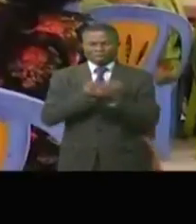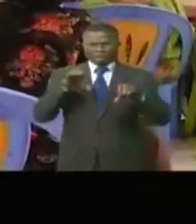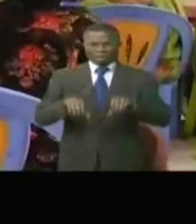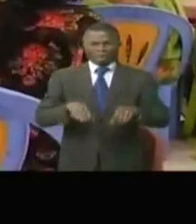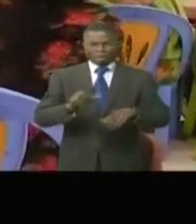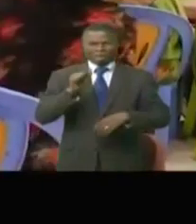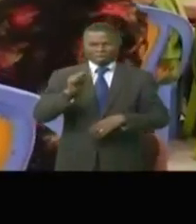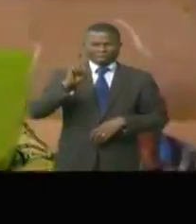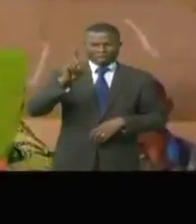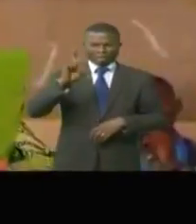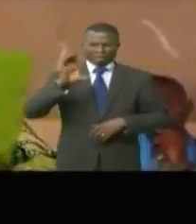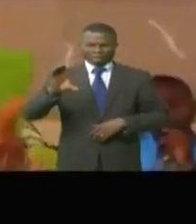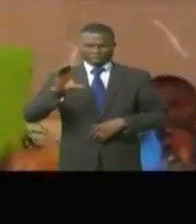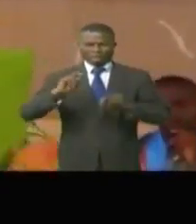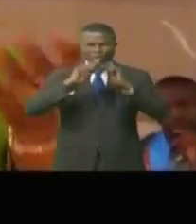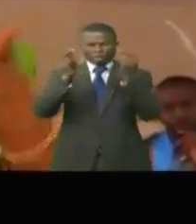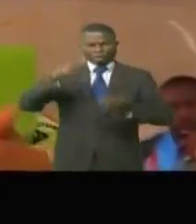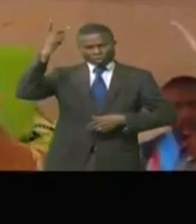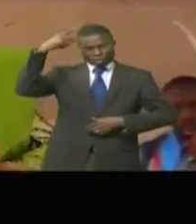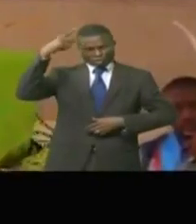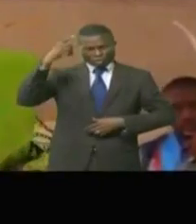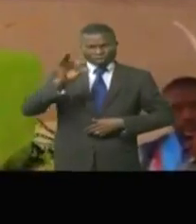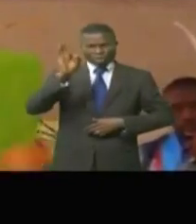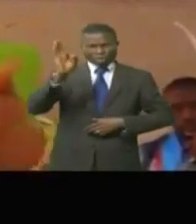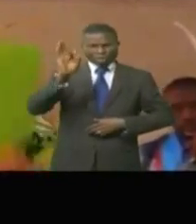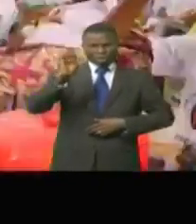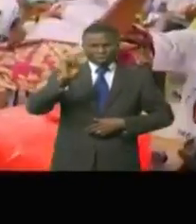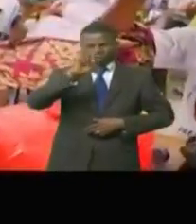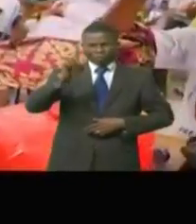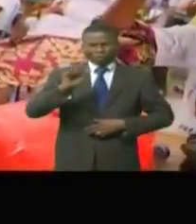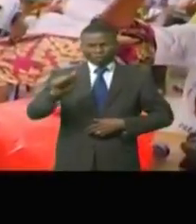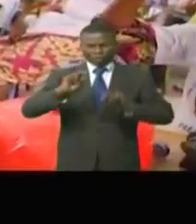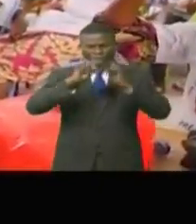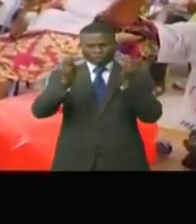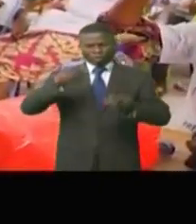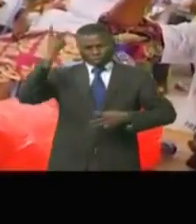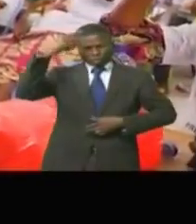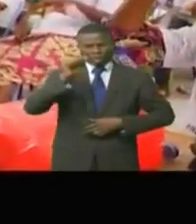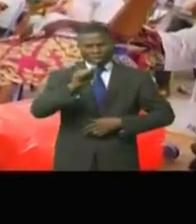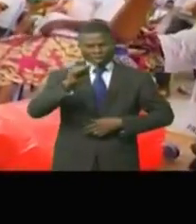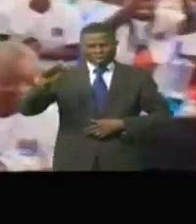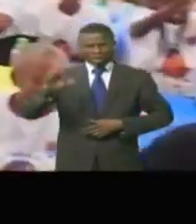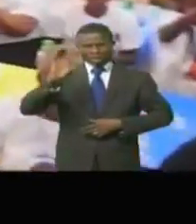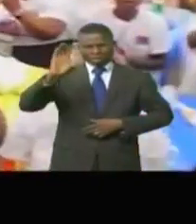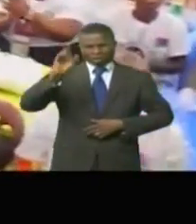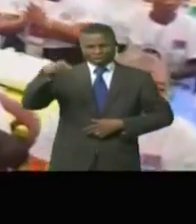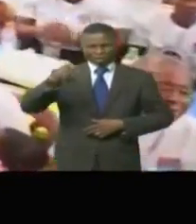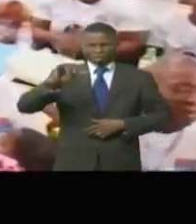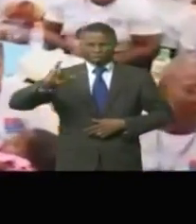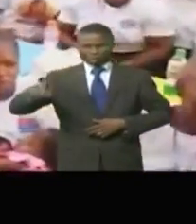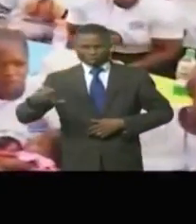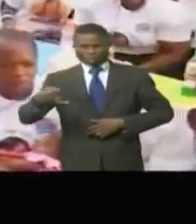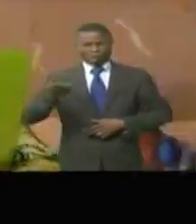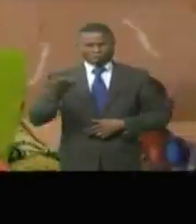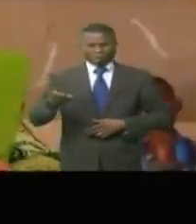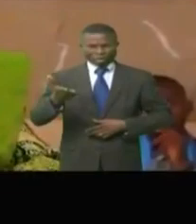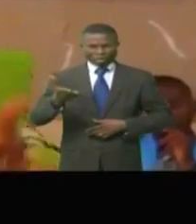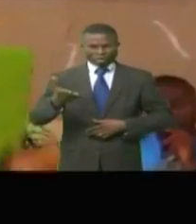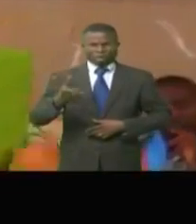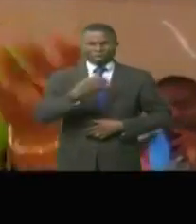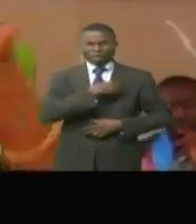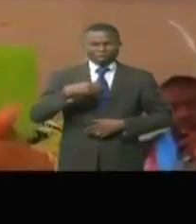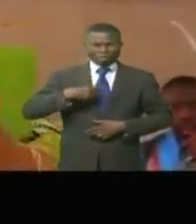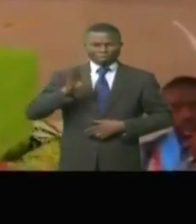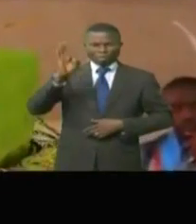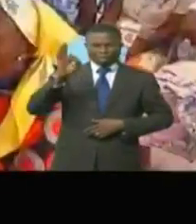ADC, partie chère à l'honorable Feza Motema du regroupement politique AACPG de Pusmoabilou. Selon Feza